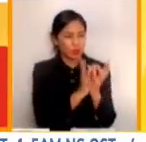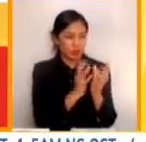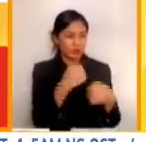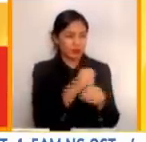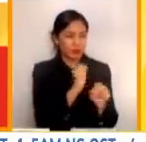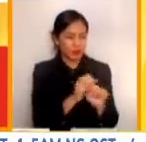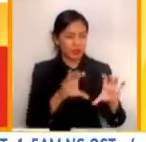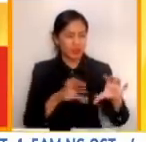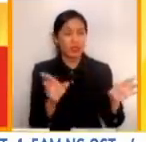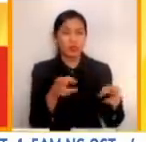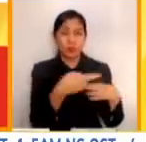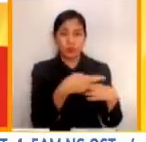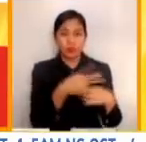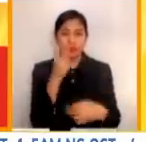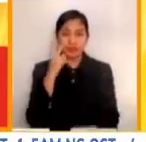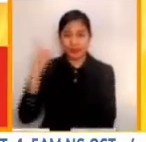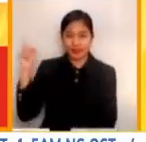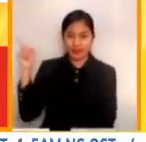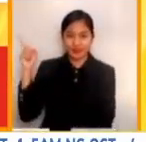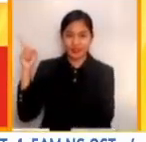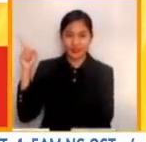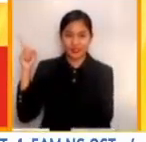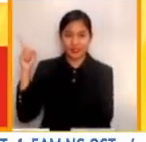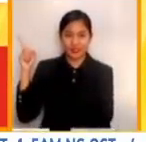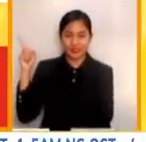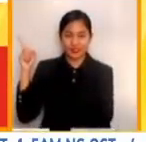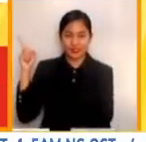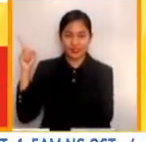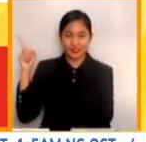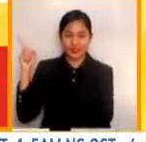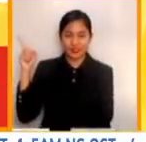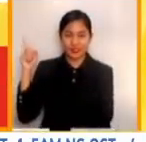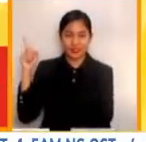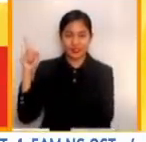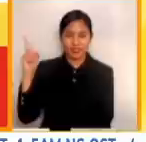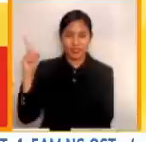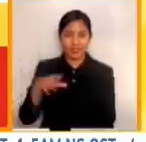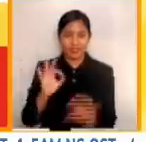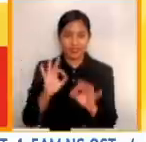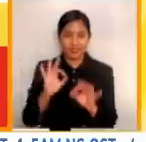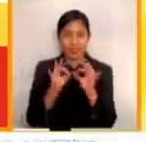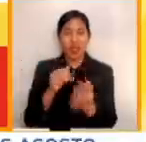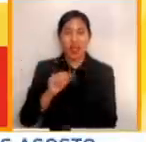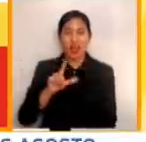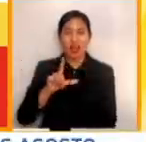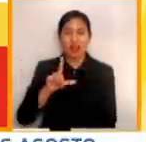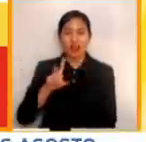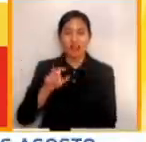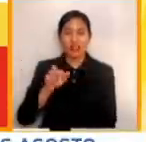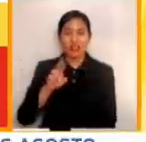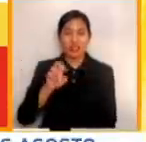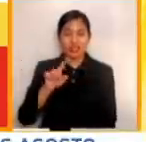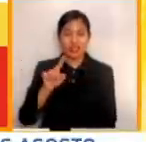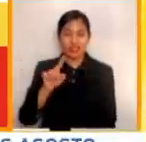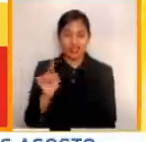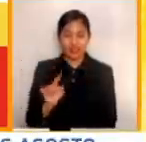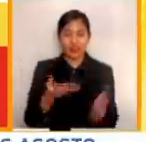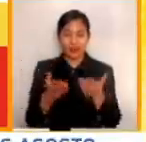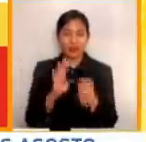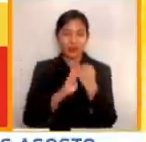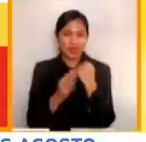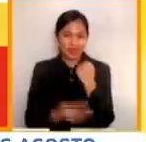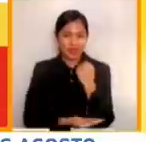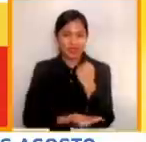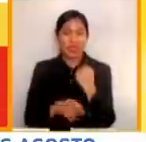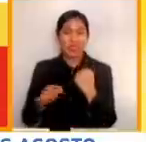pamilya Alferez. Bitbit ang kanilang mga bag at naka-school uniform pa. Puwapasok sa class home ang mga estudyante para